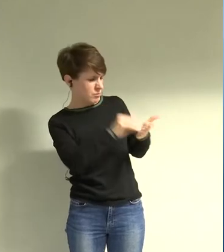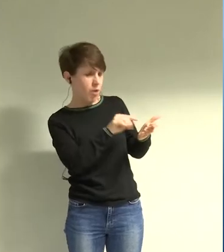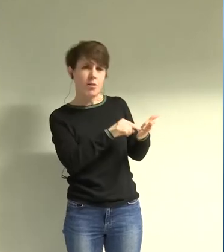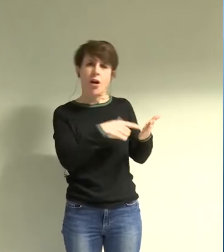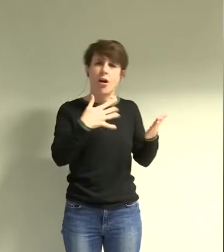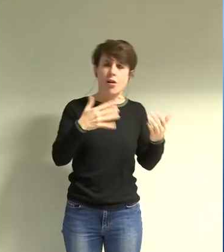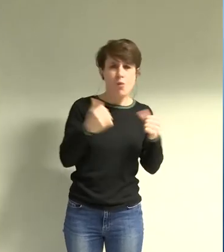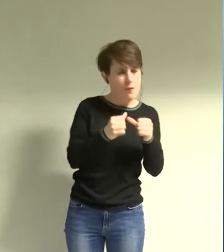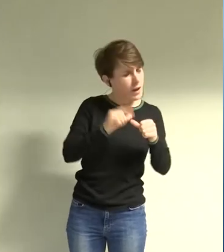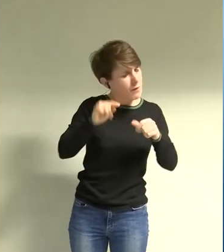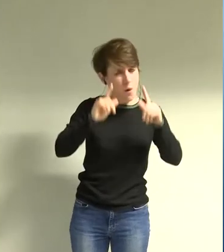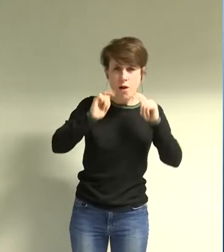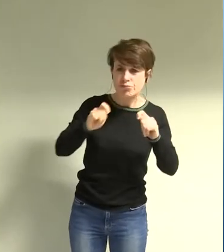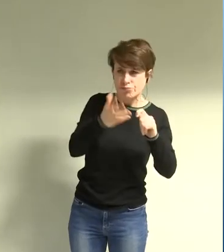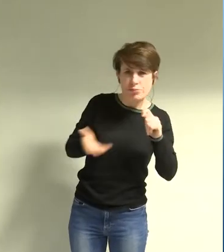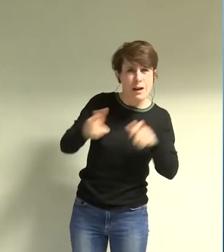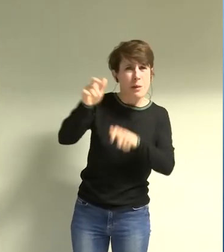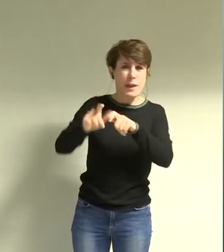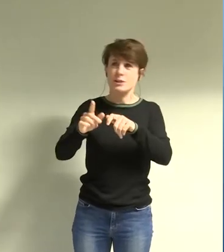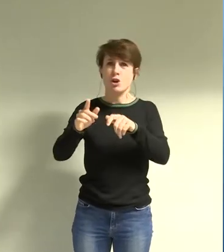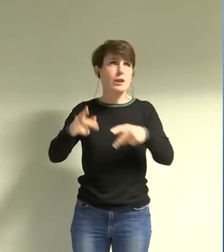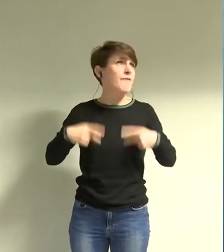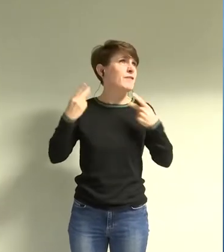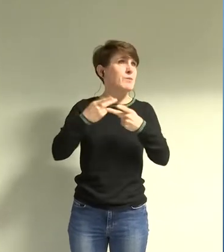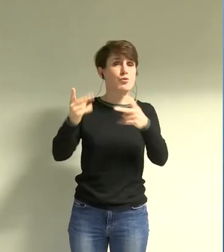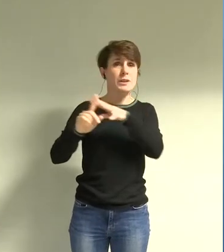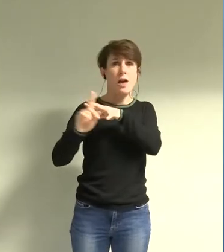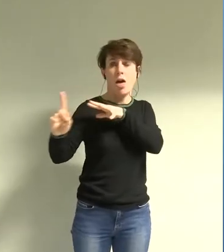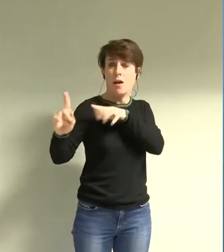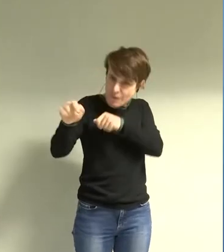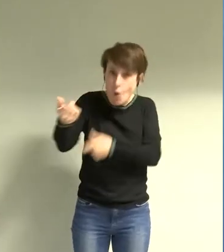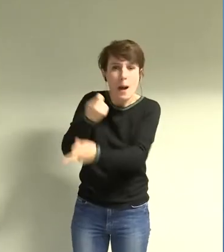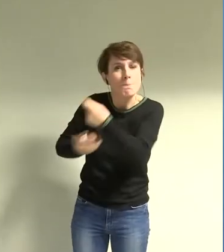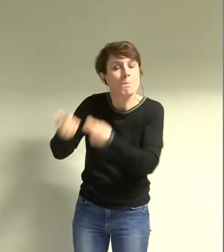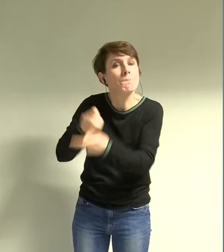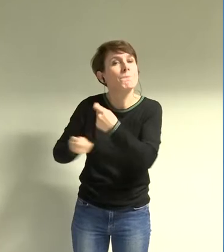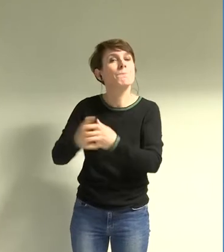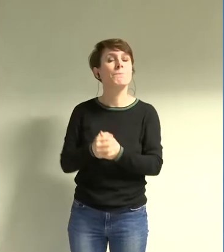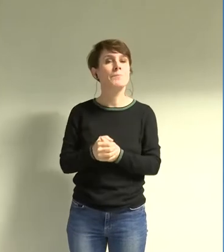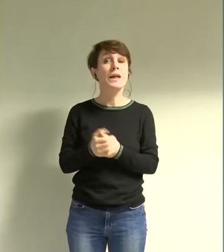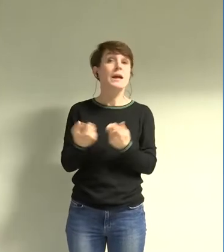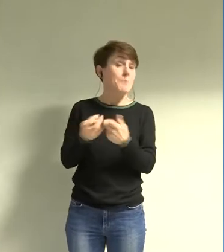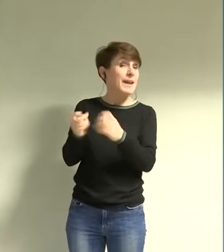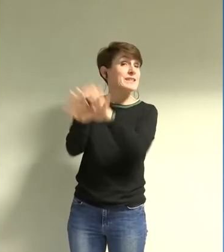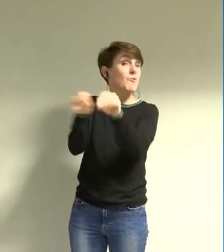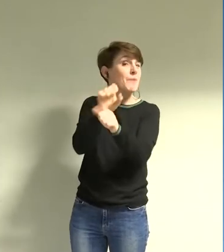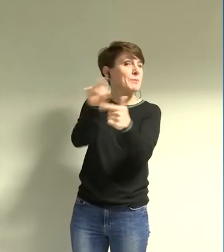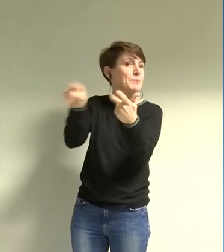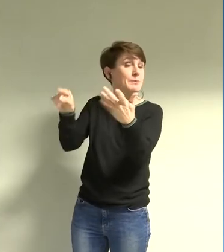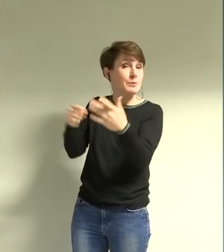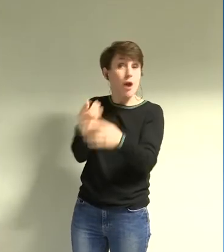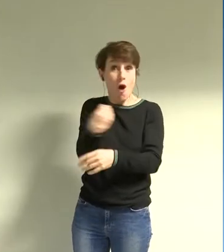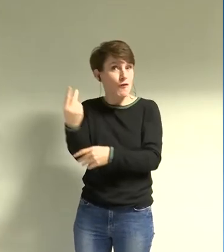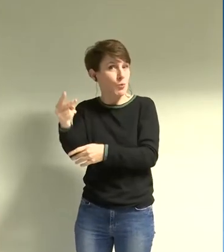éloignés de l'action publique dans mon rôle d'enseignante j'ai souvent travaillé des enfants issus de ces familles pour faire passer une information